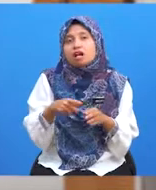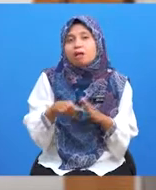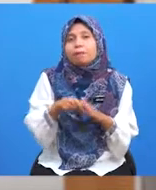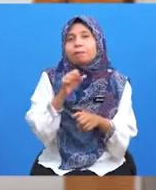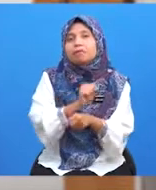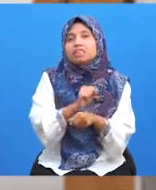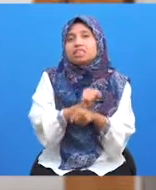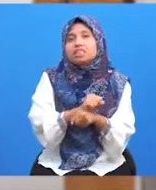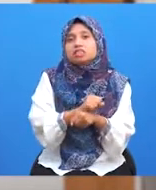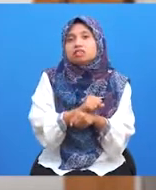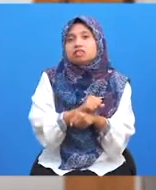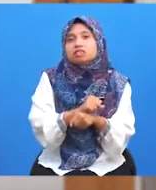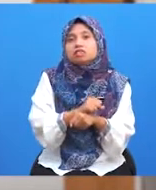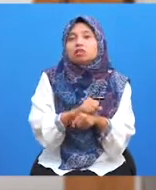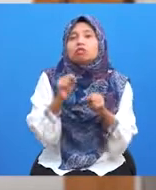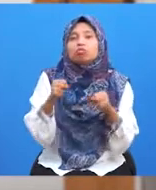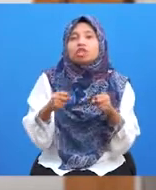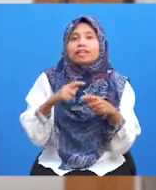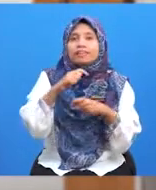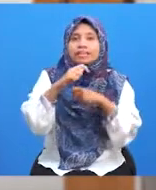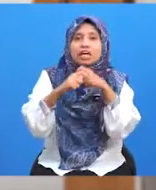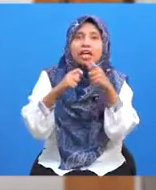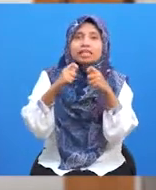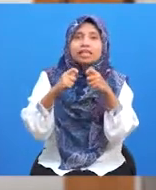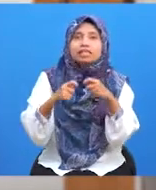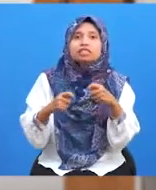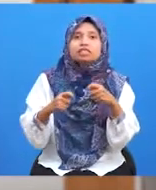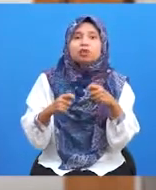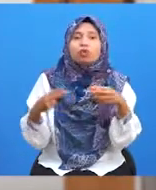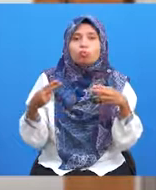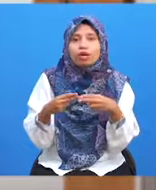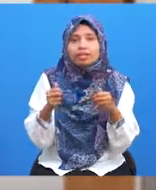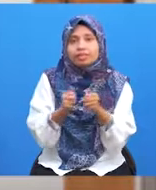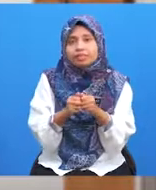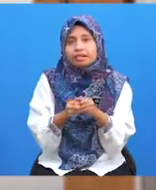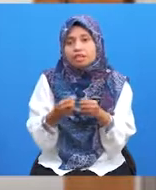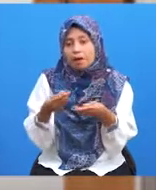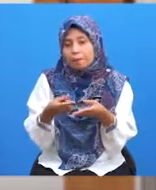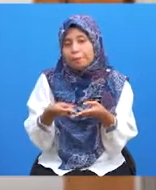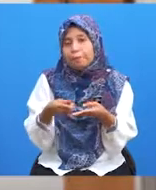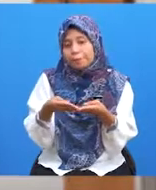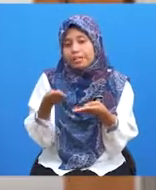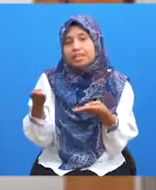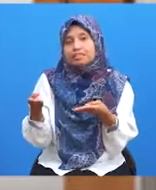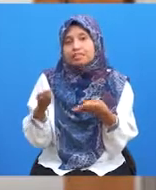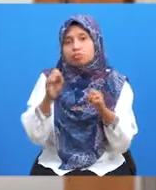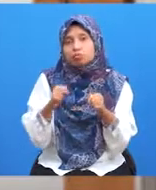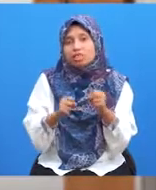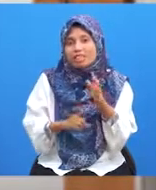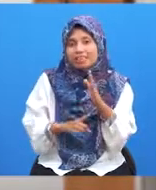meningkatkan hubungan dengan pelanggan dengan keuntungan tambahan sebanyak 20 ratus